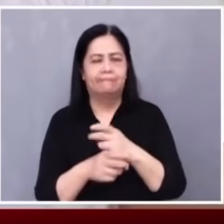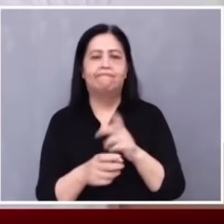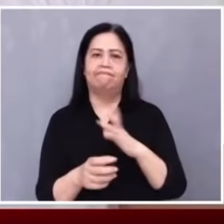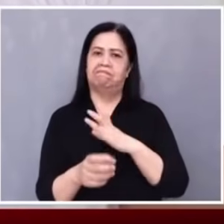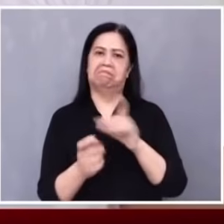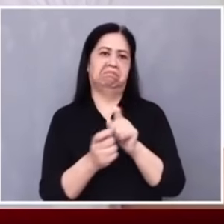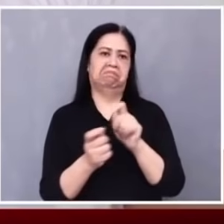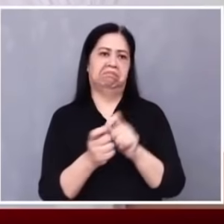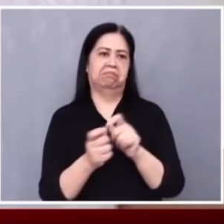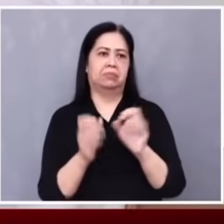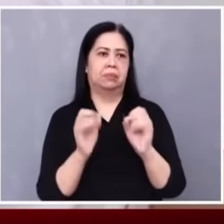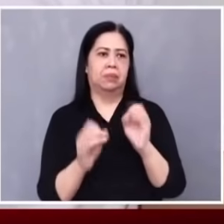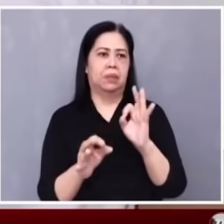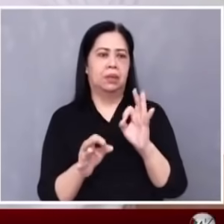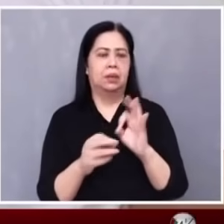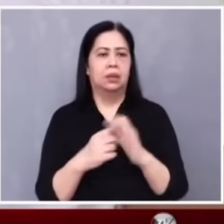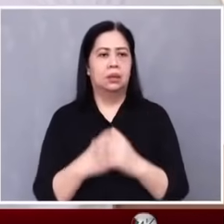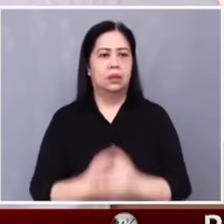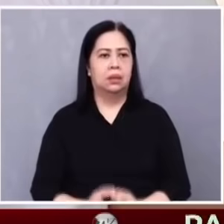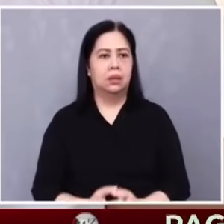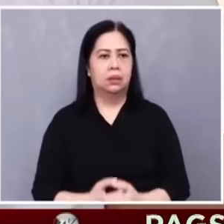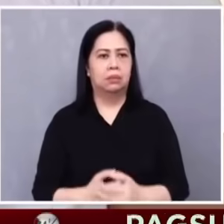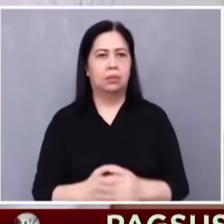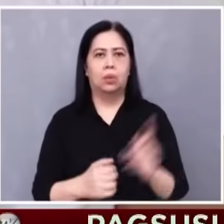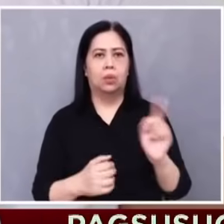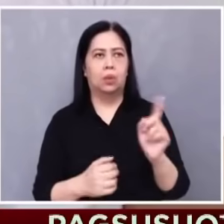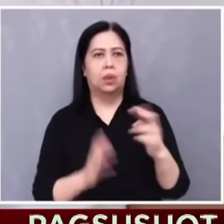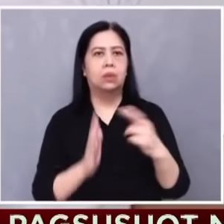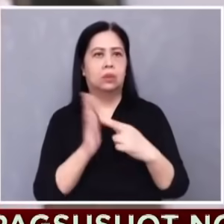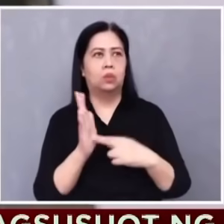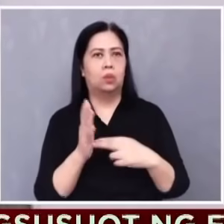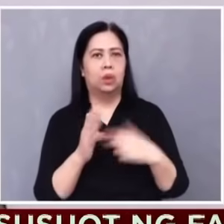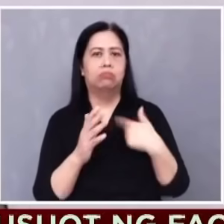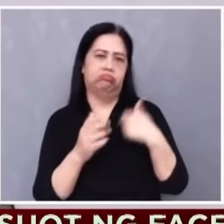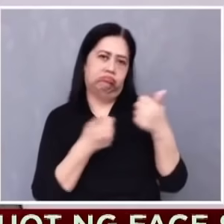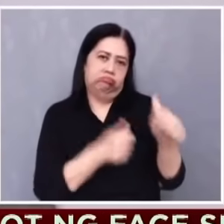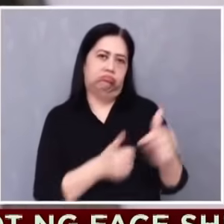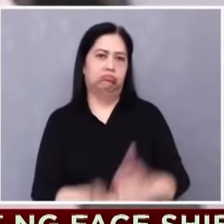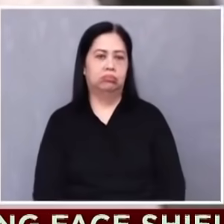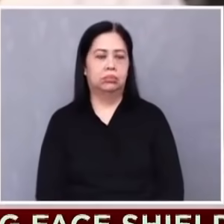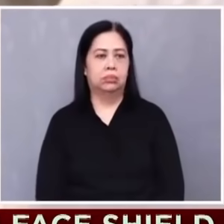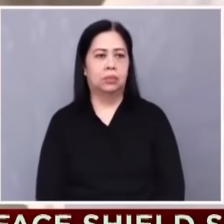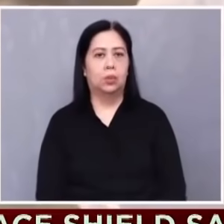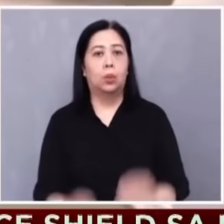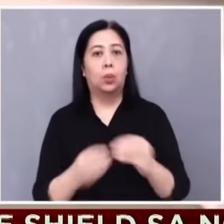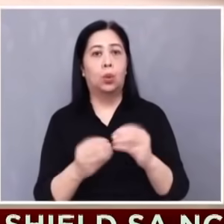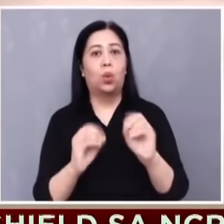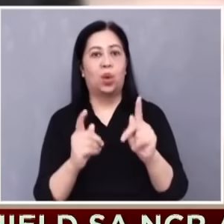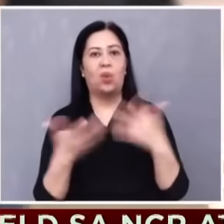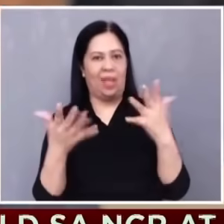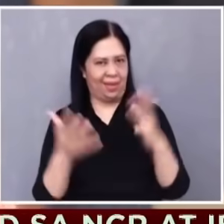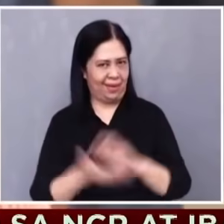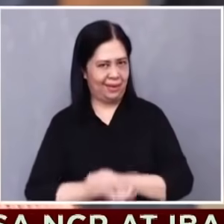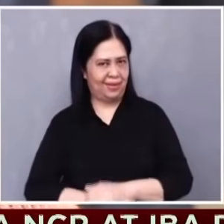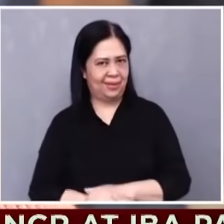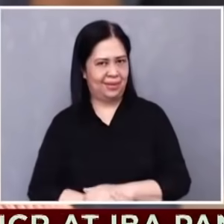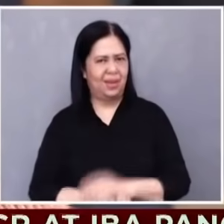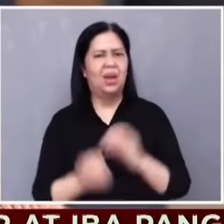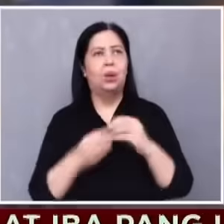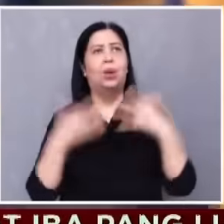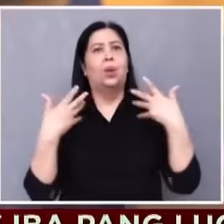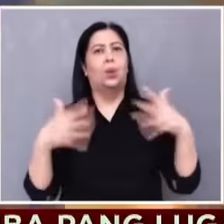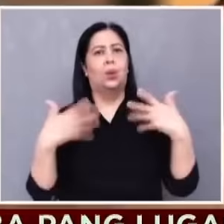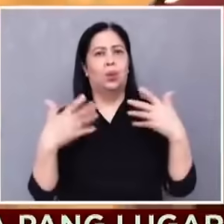Kung basta kung ano yung requirement, sinusunod na lang namin. Mas okay na wala na. Eh, mas maluwag na po kasi ngayon,